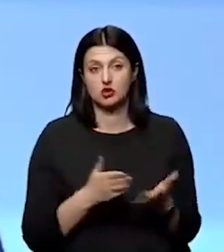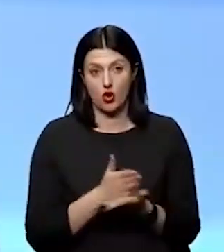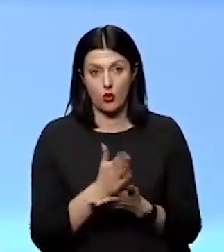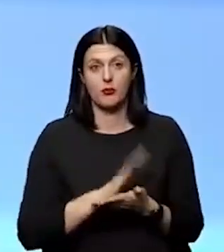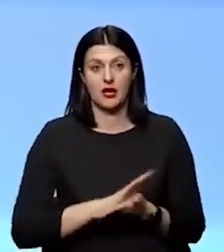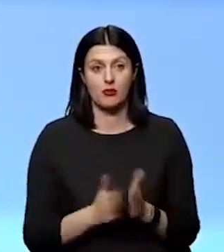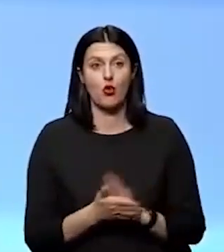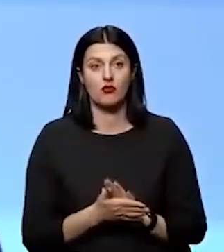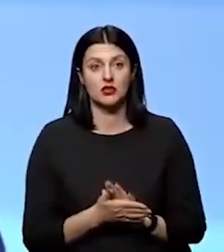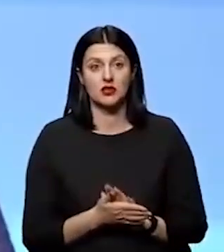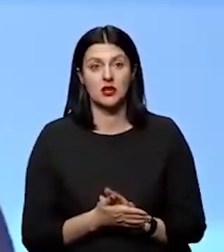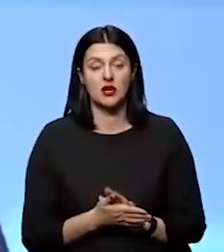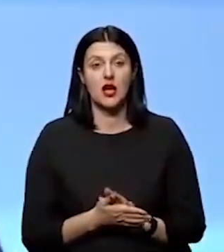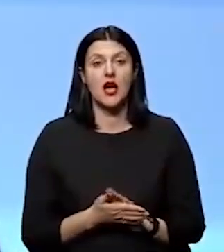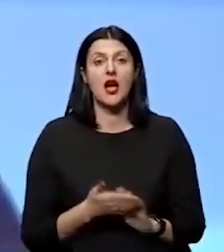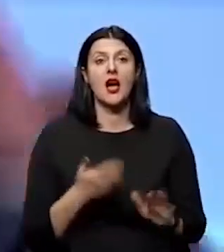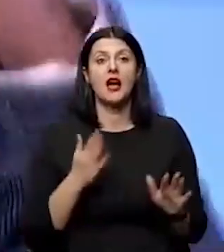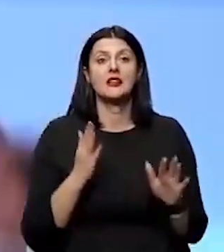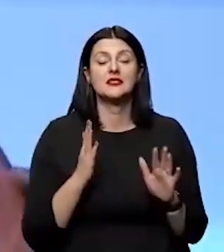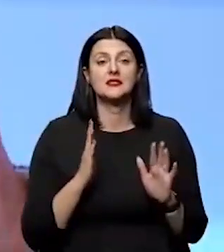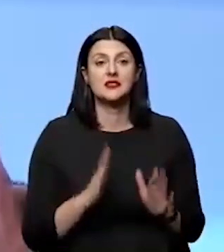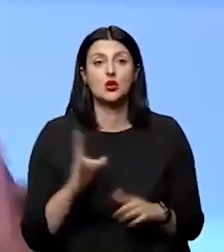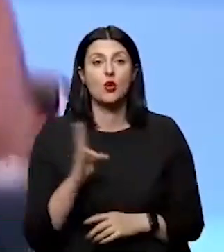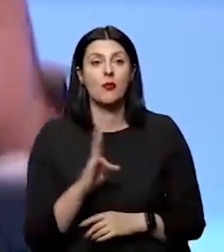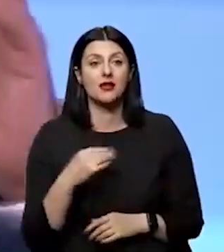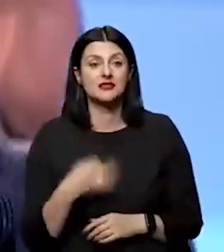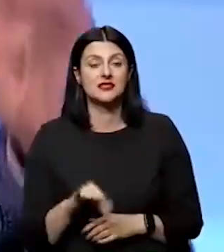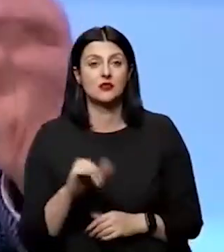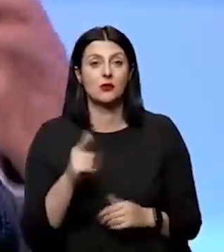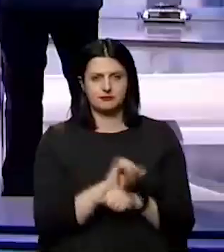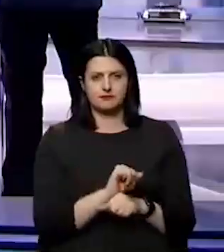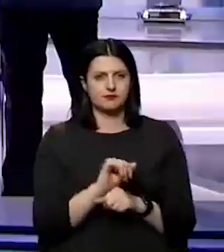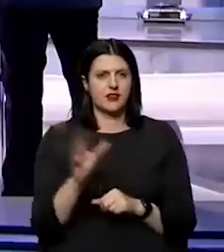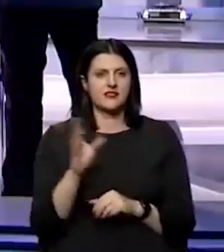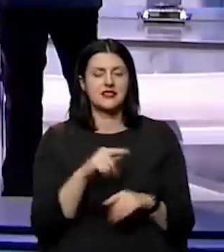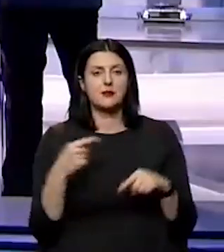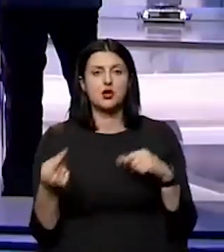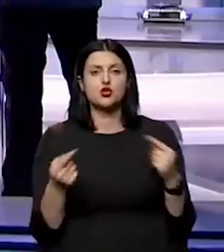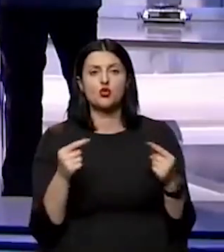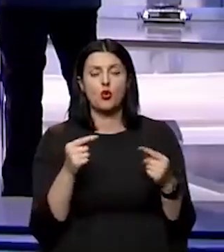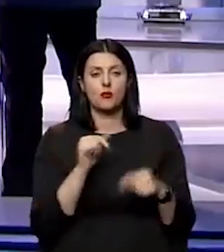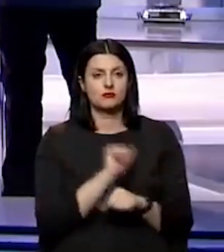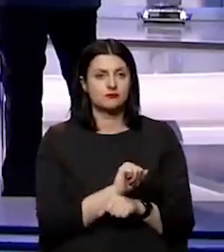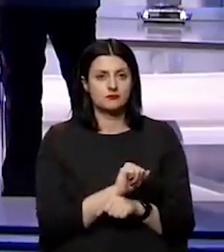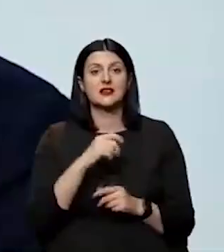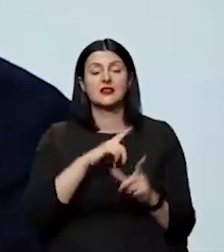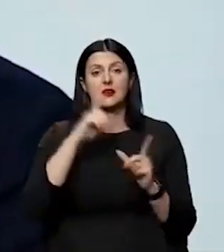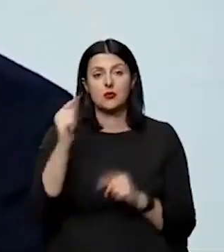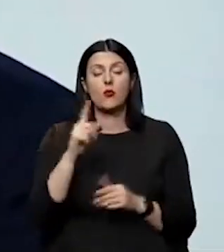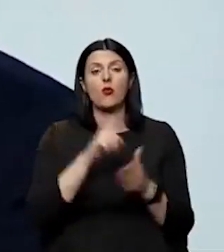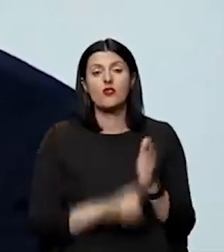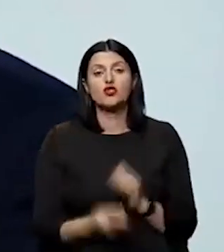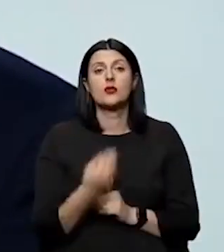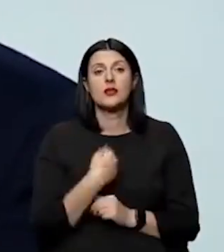шляхом перемовин, тому що нормандський формат за своєю ієрархією є вищою можливістю перемовин. Тому тут точно, повірте мені,